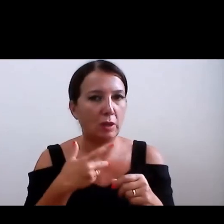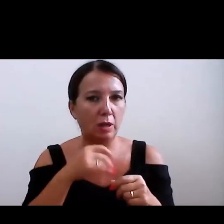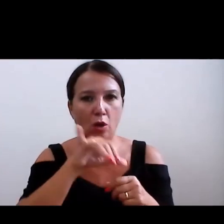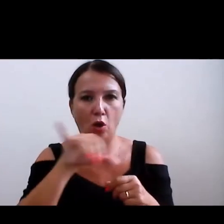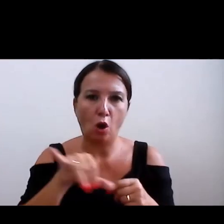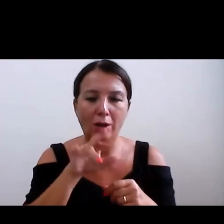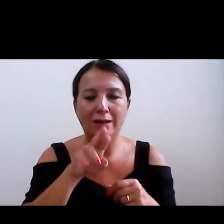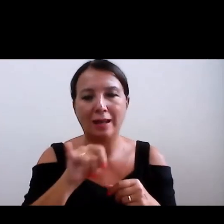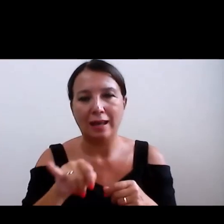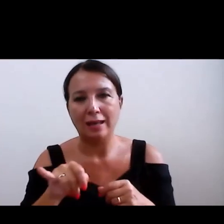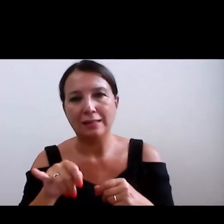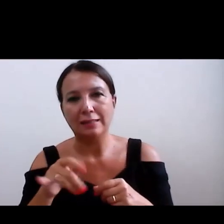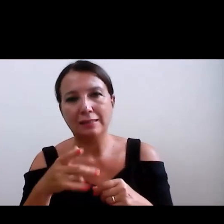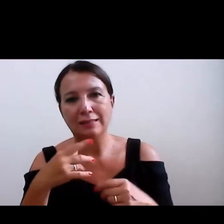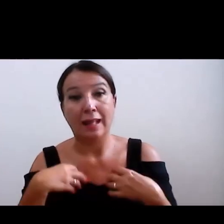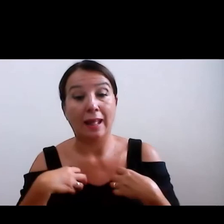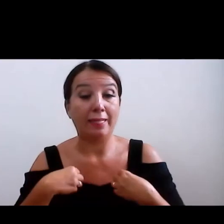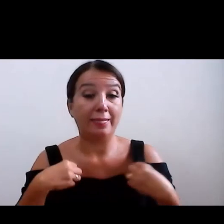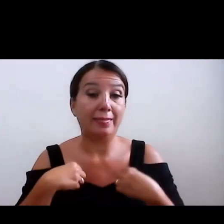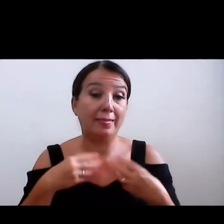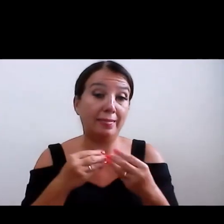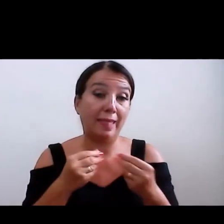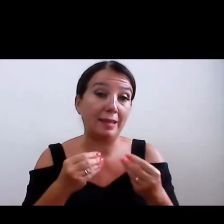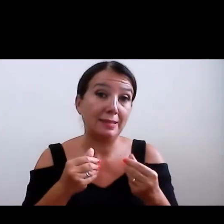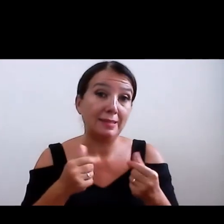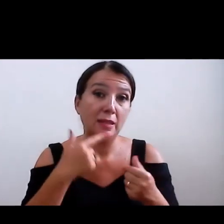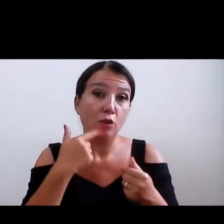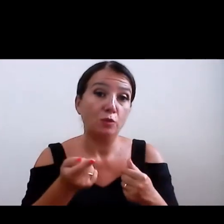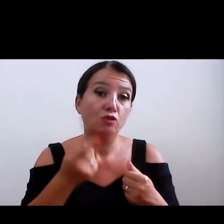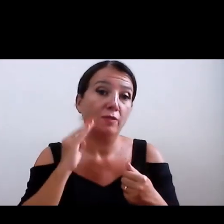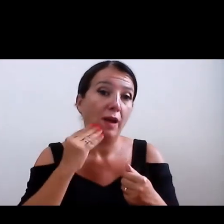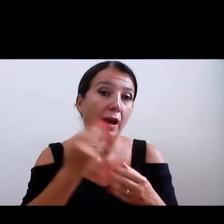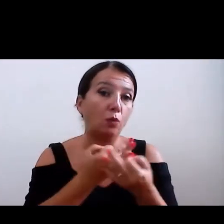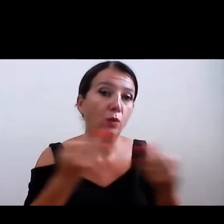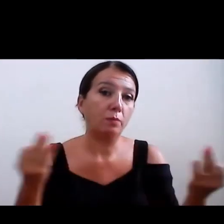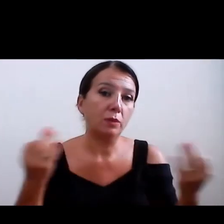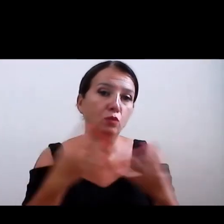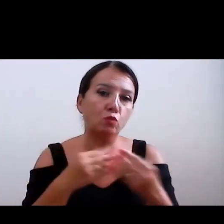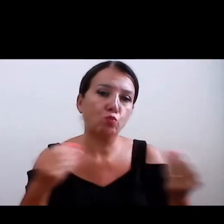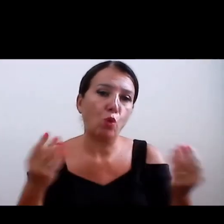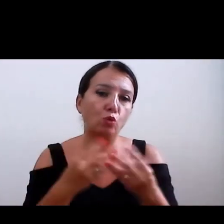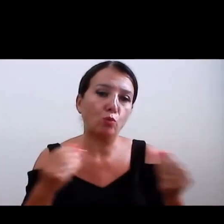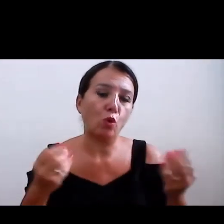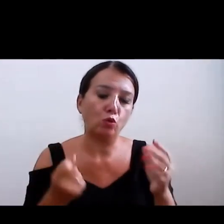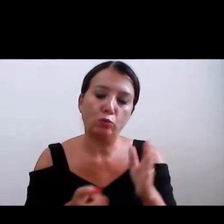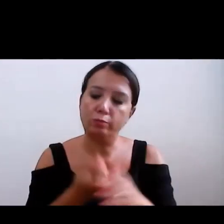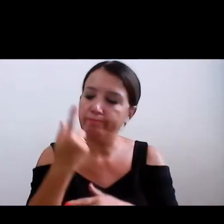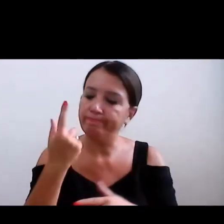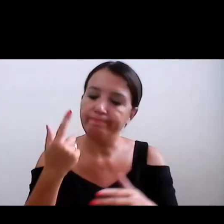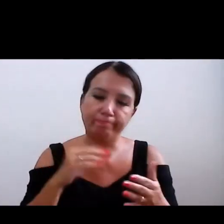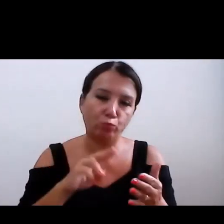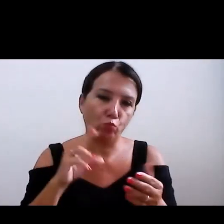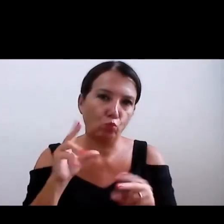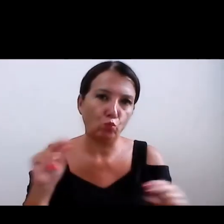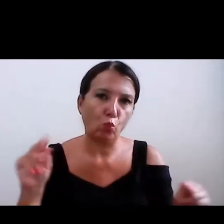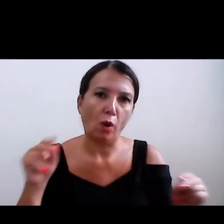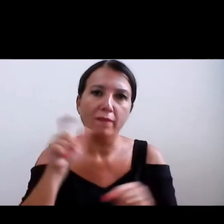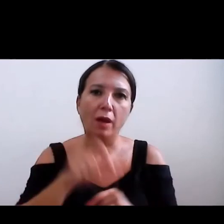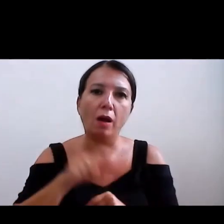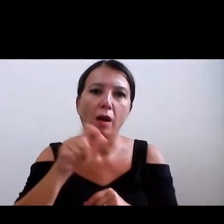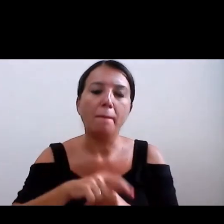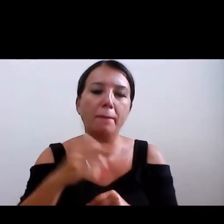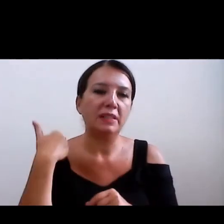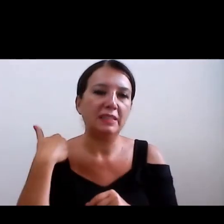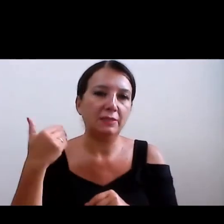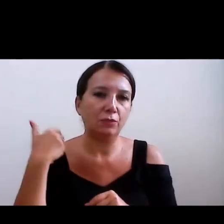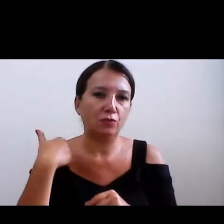i tessili. Sui tessili, appunto, come diceva benissimo anche Claudia, è una cosa molto molto nuova, infatti l'obbligo è abbastanza recente